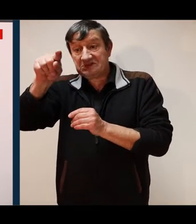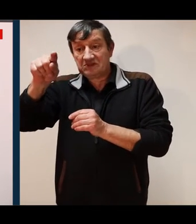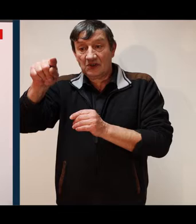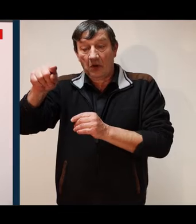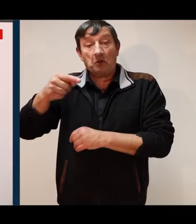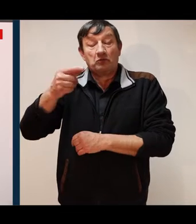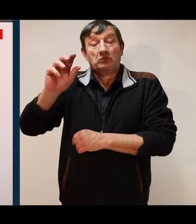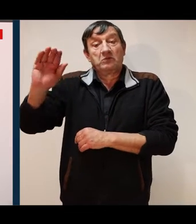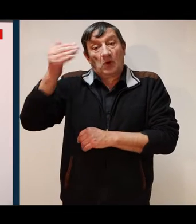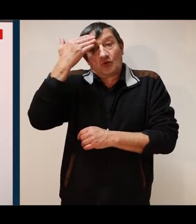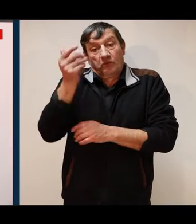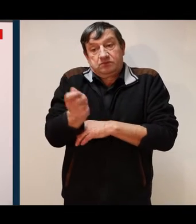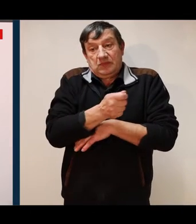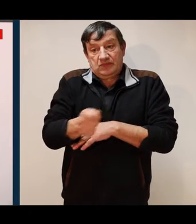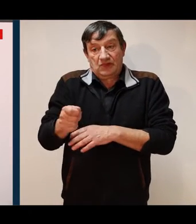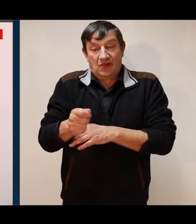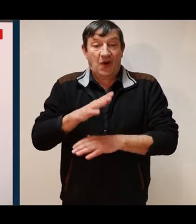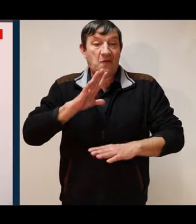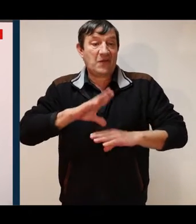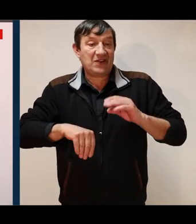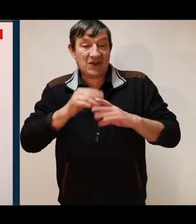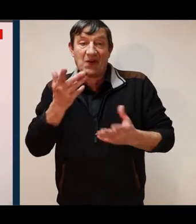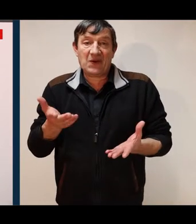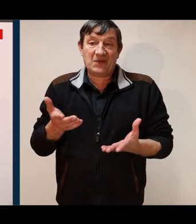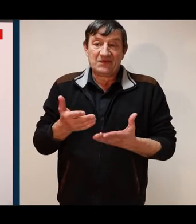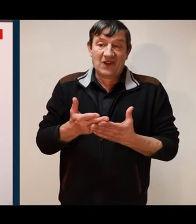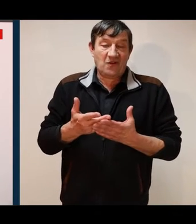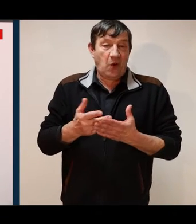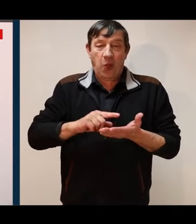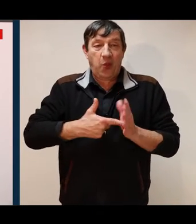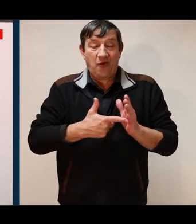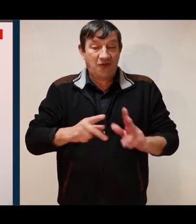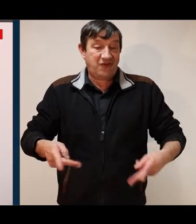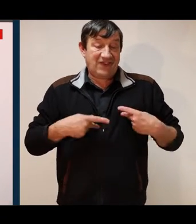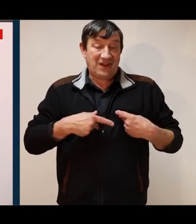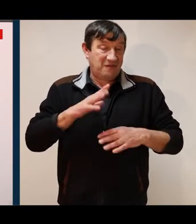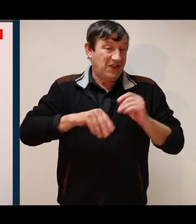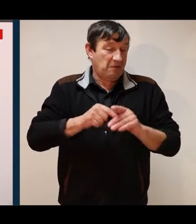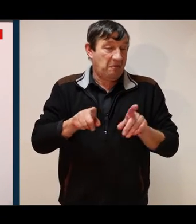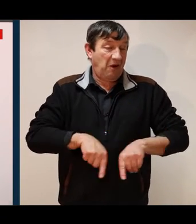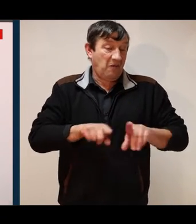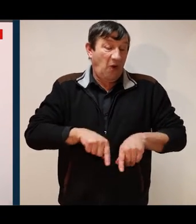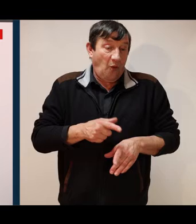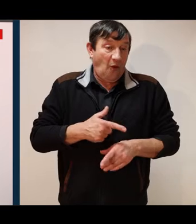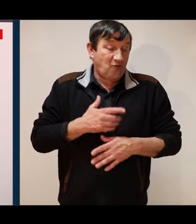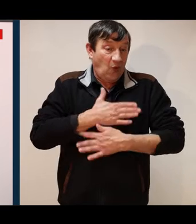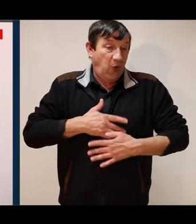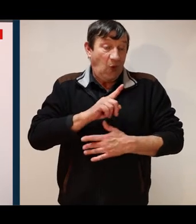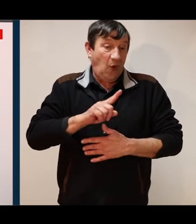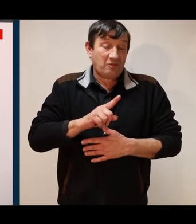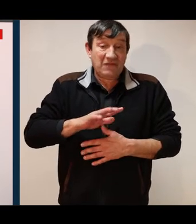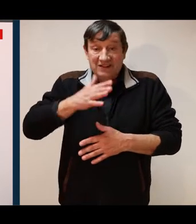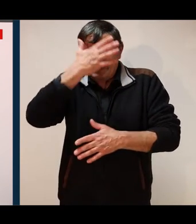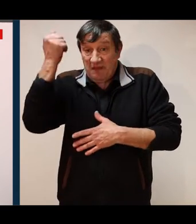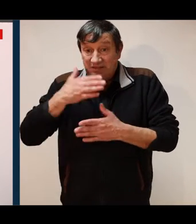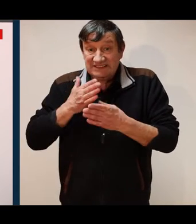On a bien conscience qu'un métier ne va pas nous satisfaire toute notre vie. Pour autant, on ne peut pas